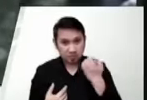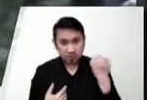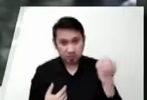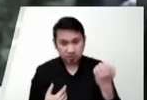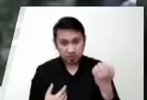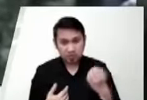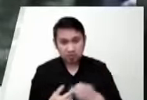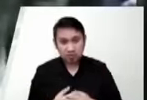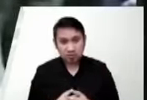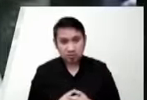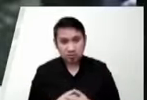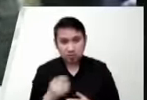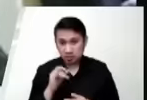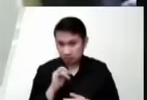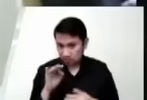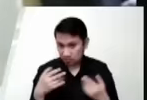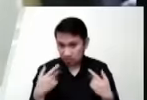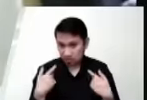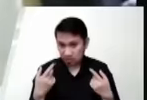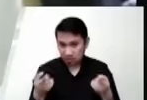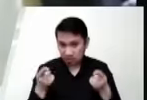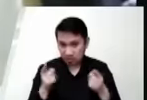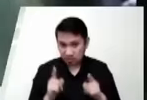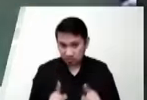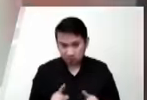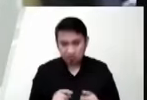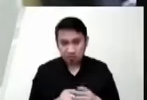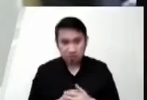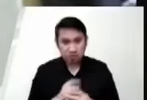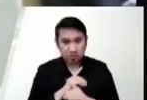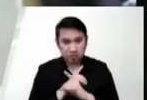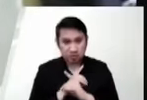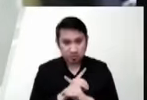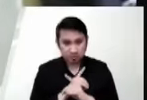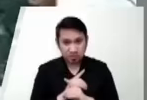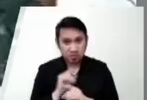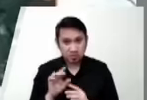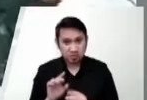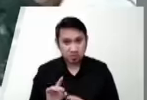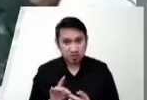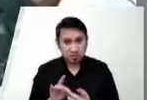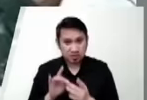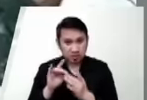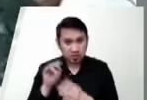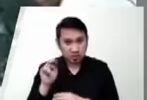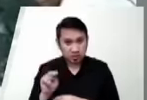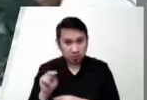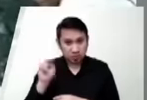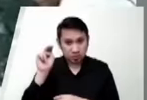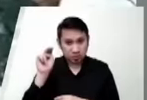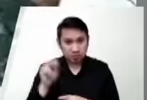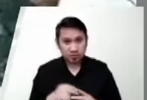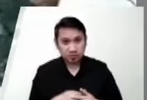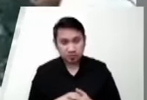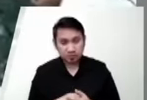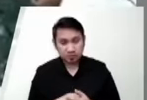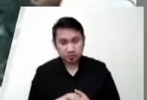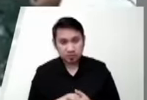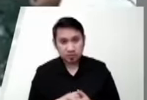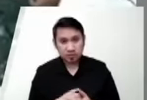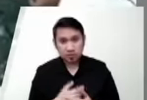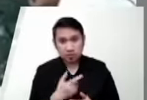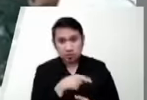ma-intensify yung defense posture natin sa Norte. Yung pag-train natin ng mga reservist is part